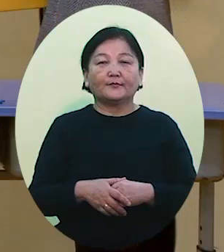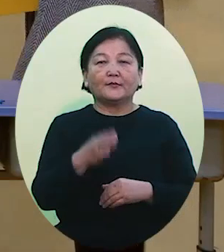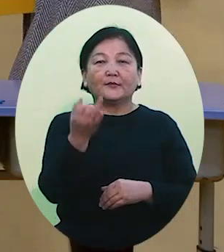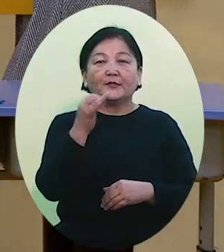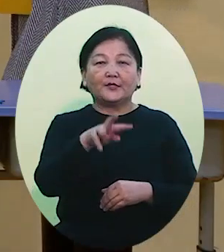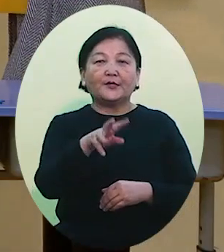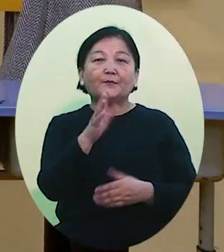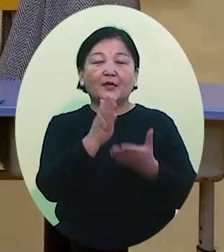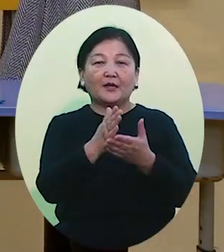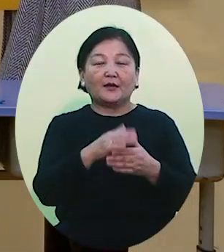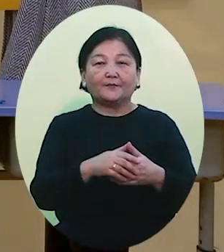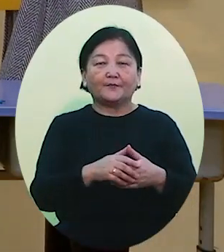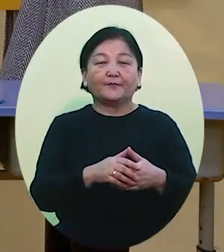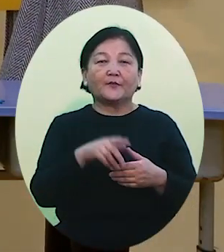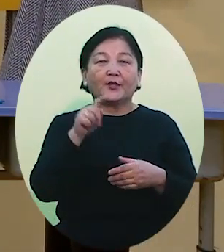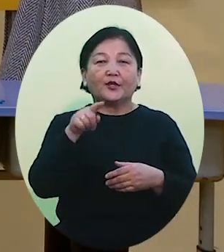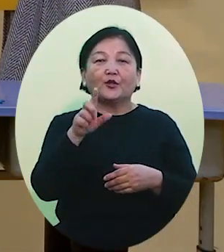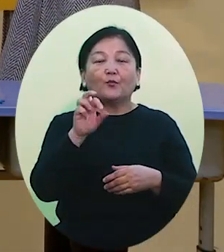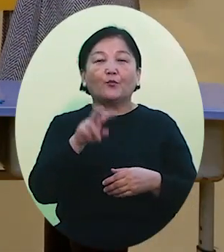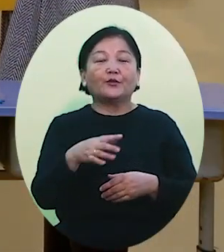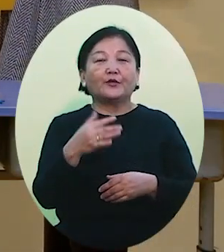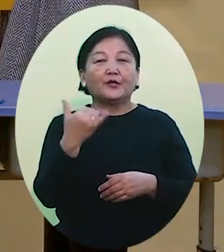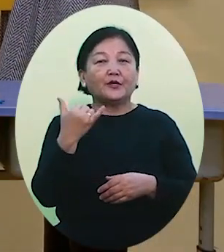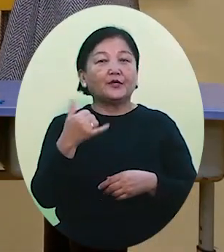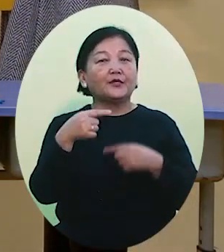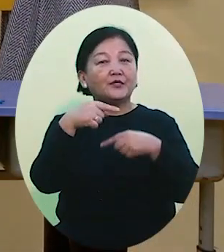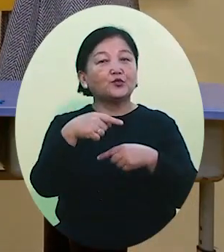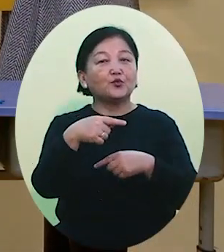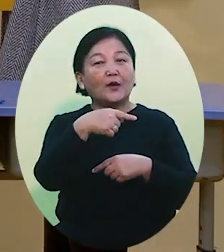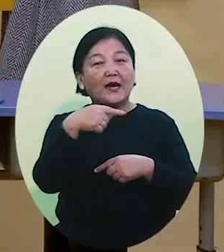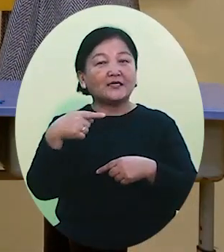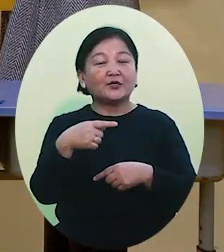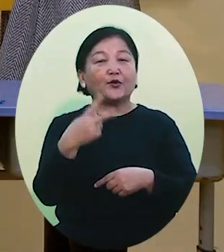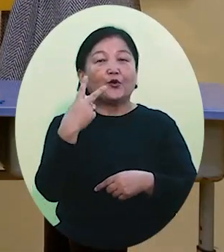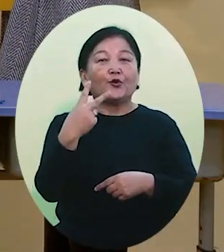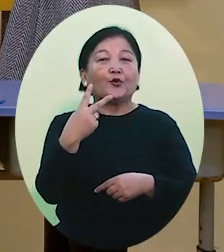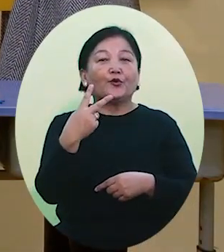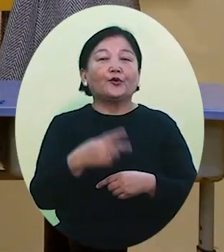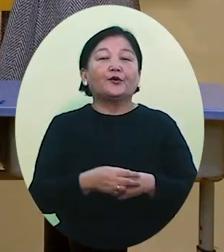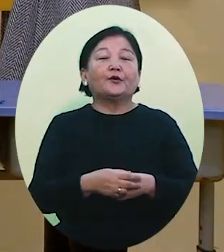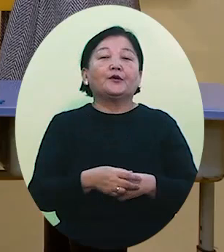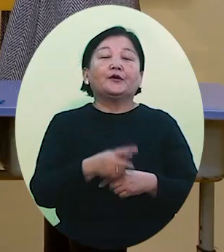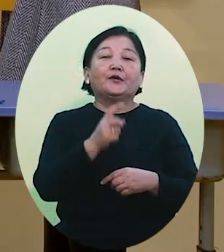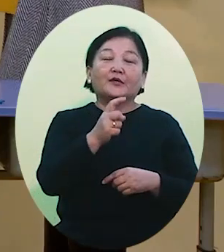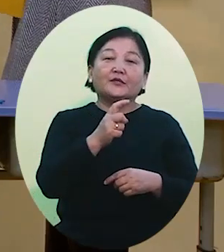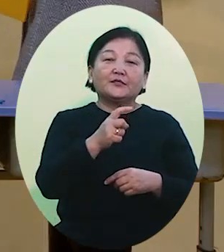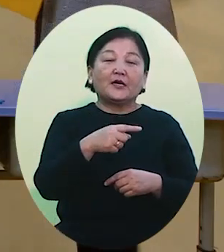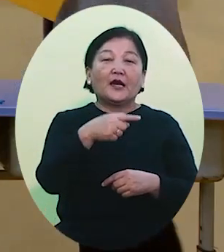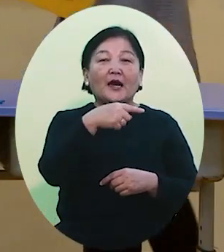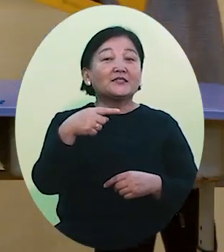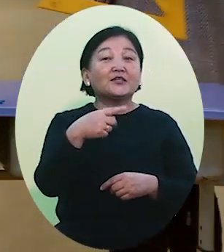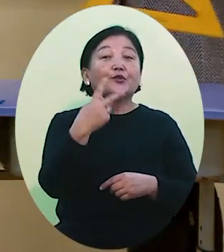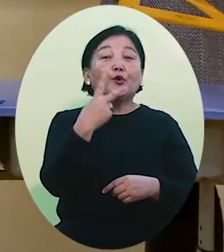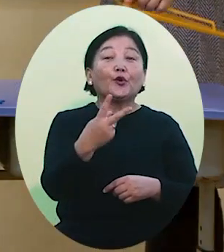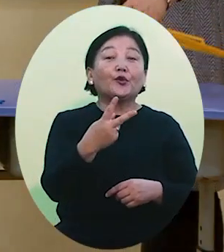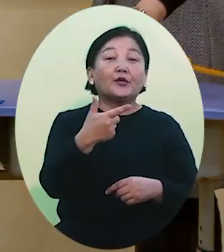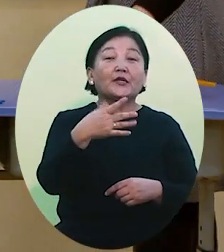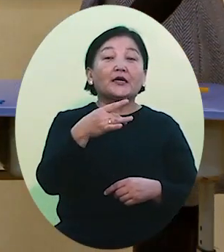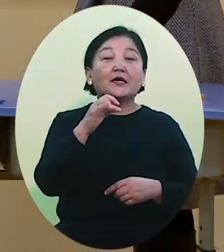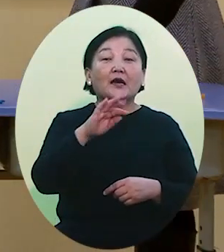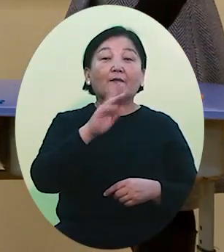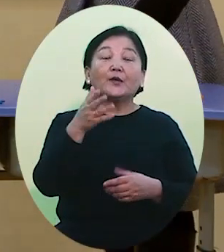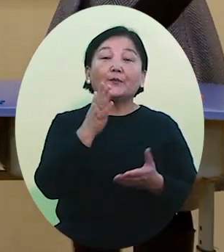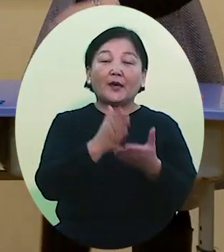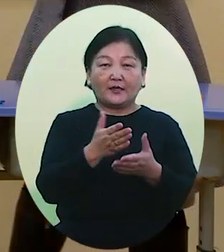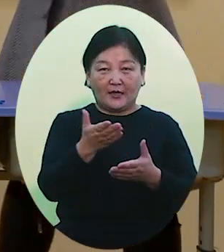За ийм график гарч ирж байна. Энэ бол y тэнцүү хас 2x хасх нь 2 гэсэн функцийн график юм